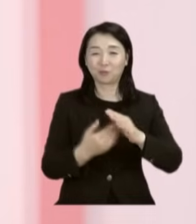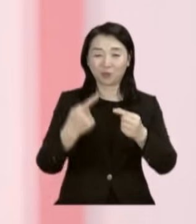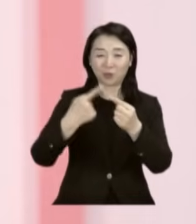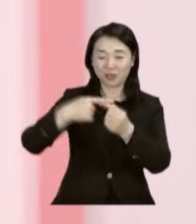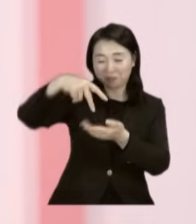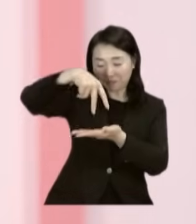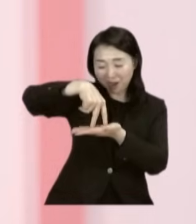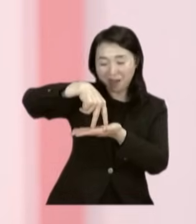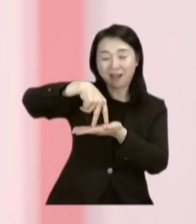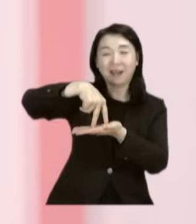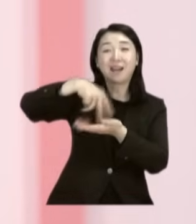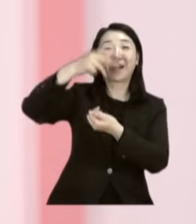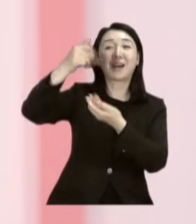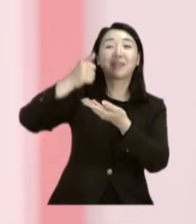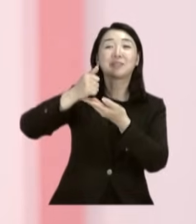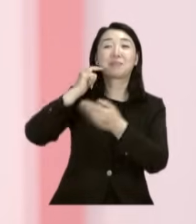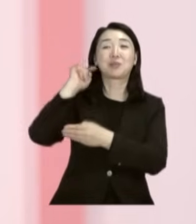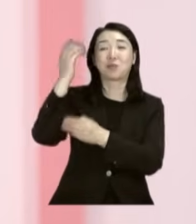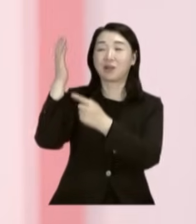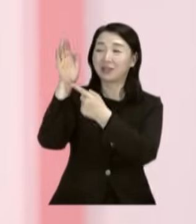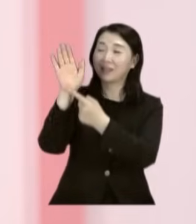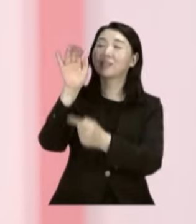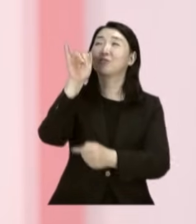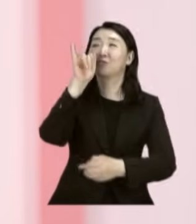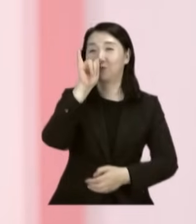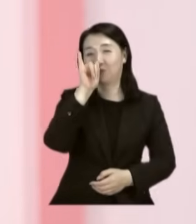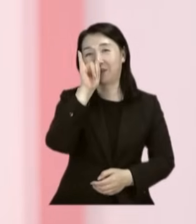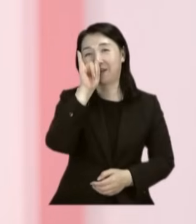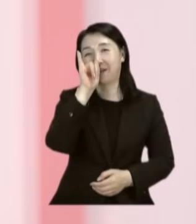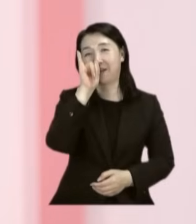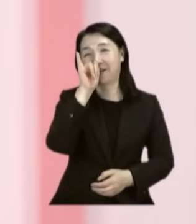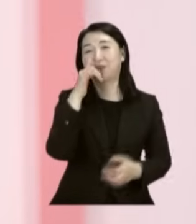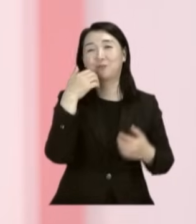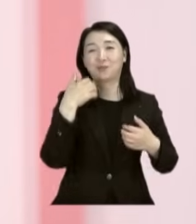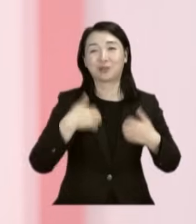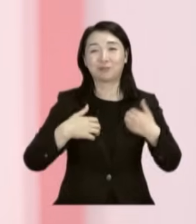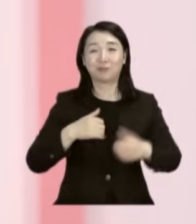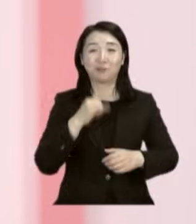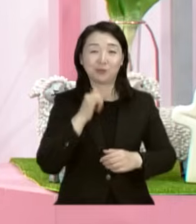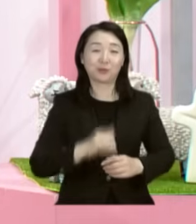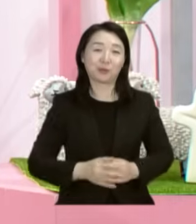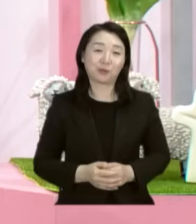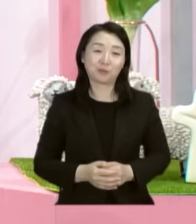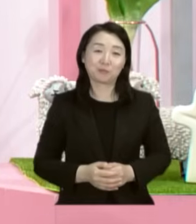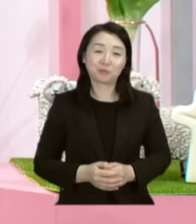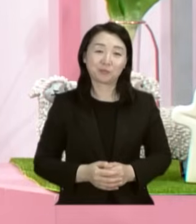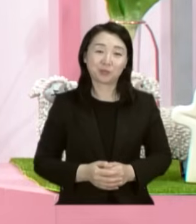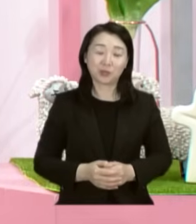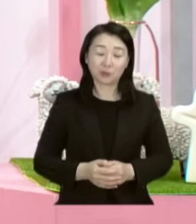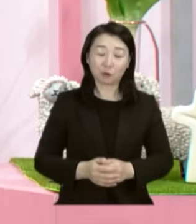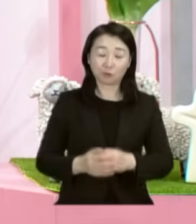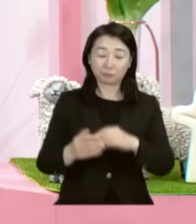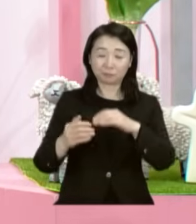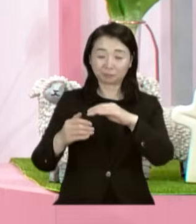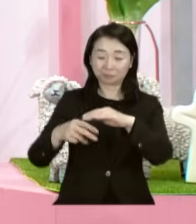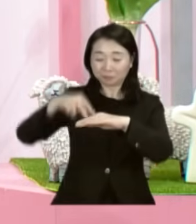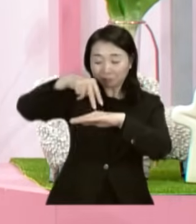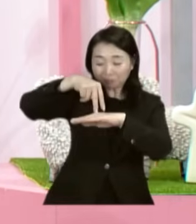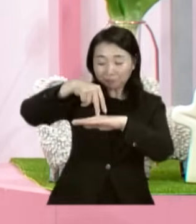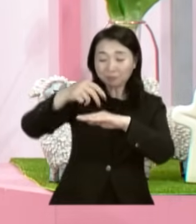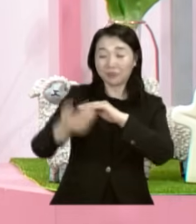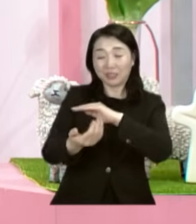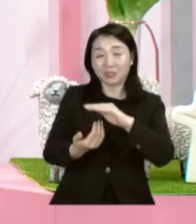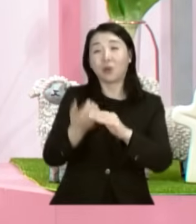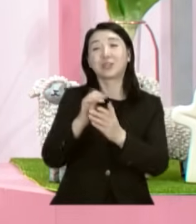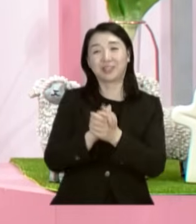곳에서 어 하나님의 영광을 드러낼 수 있겠구나 이런 기쁨도 있었고요 그래서 그 시상 때 오르기 전에도 또